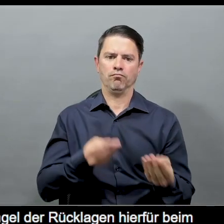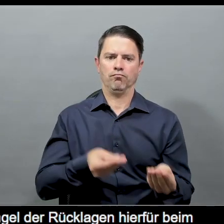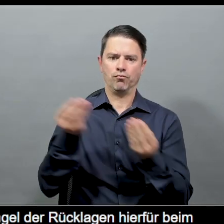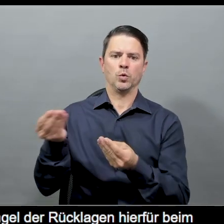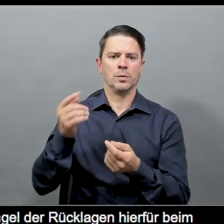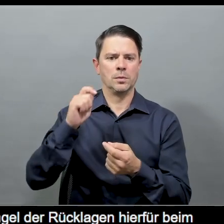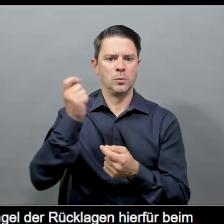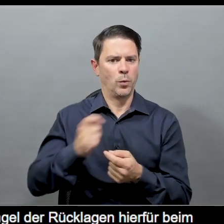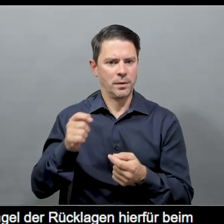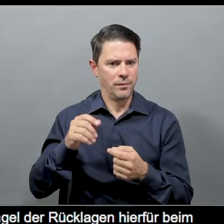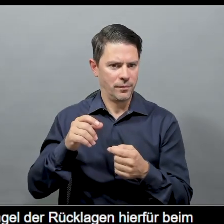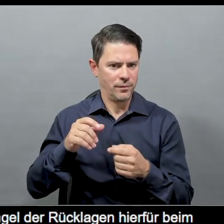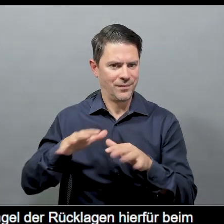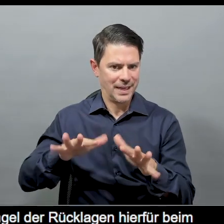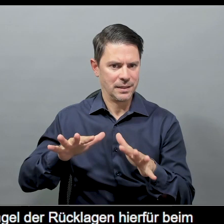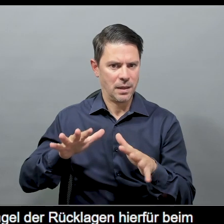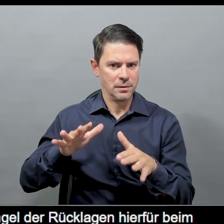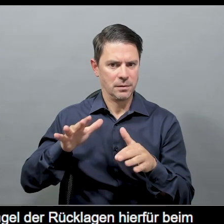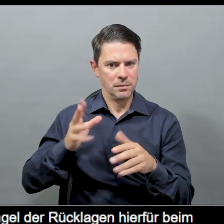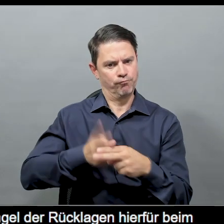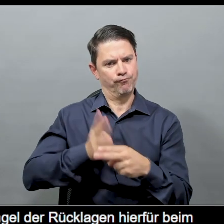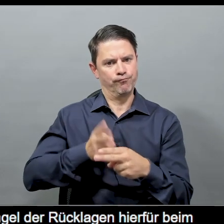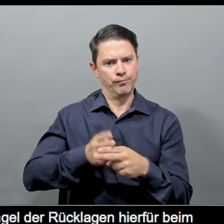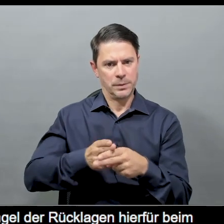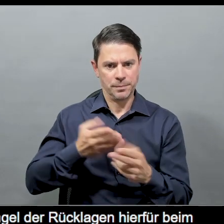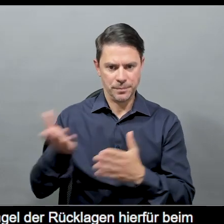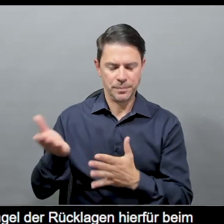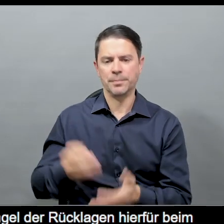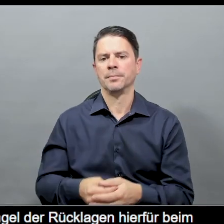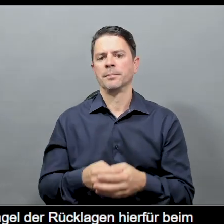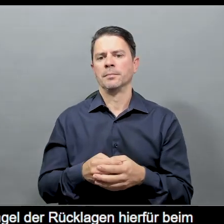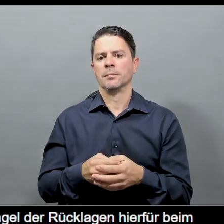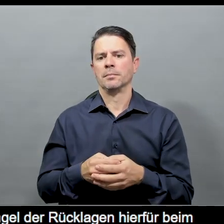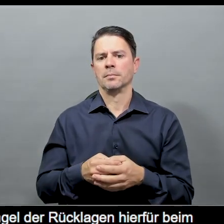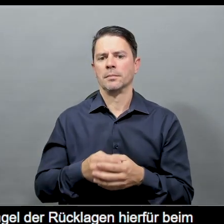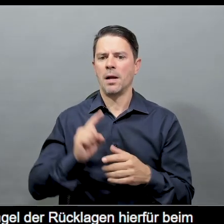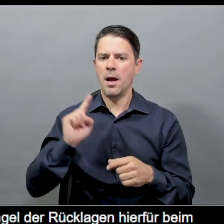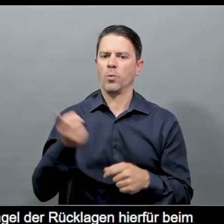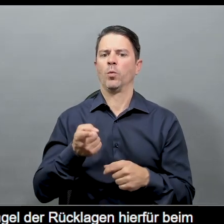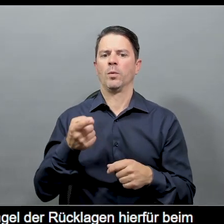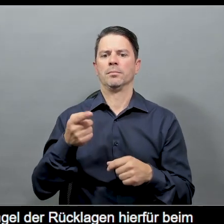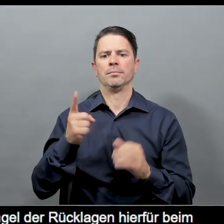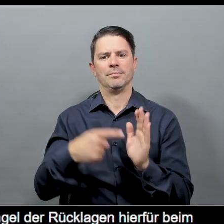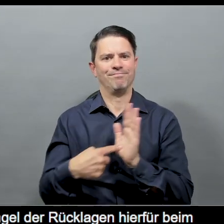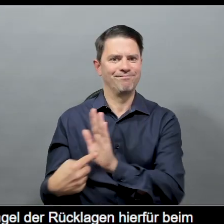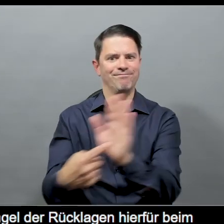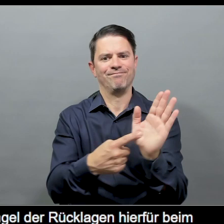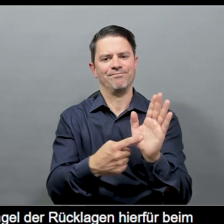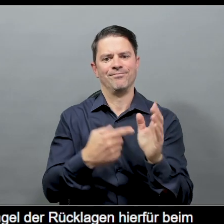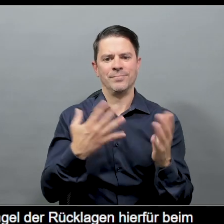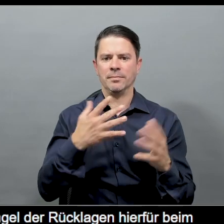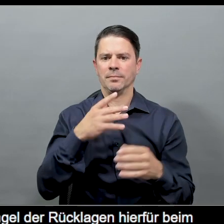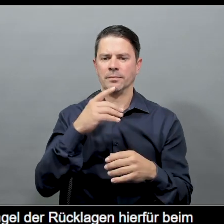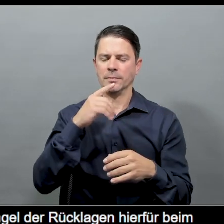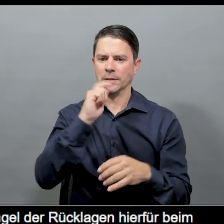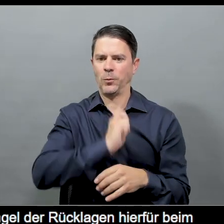zu Beginn des kommenden Semesters ein deutliches Signal senden können an die Studierenden, dass wir hier die Studierenden nicht im Regen stehen lassen